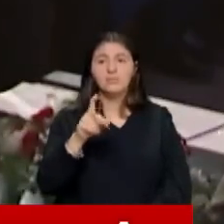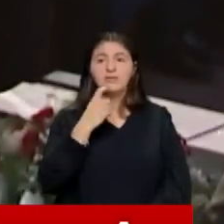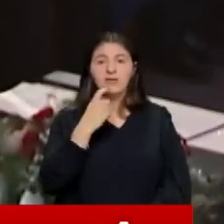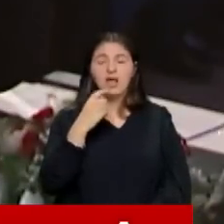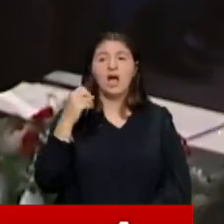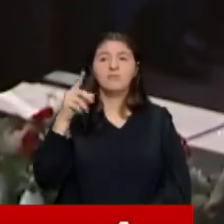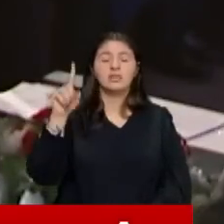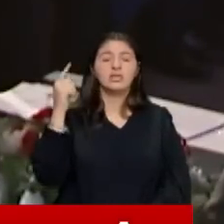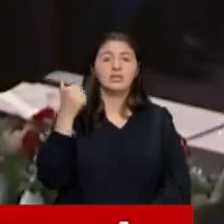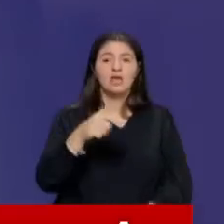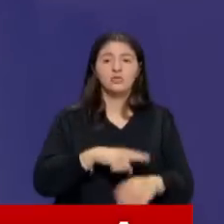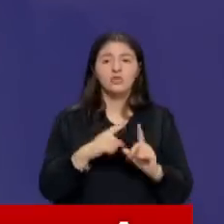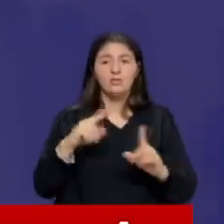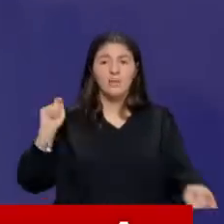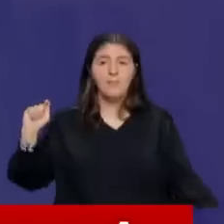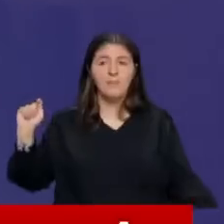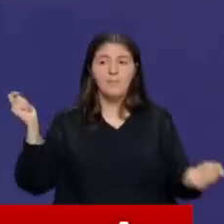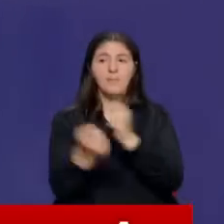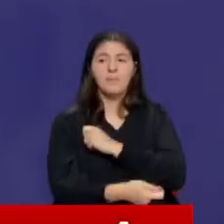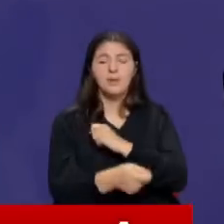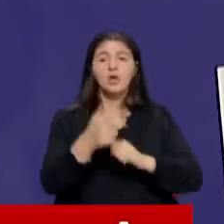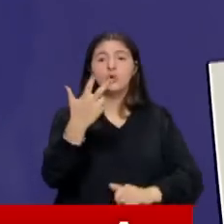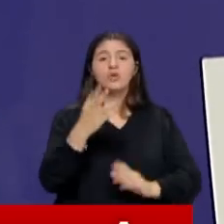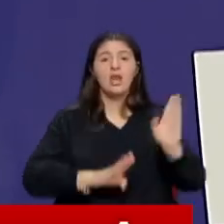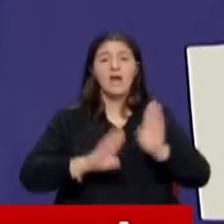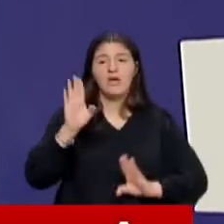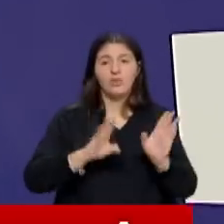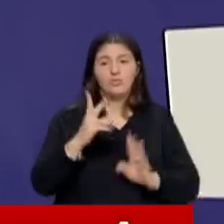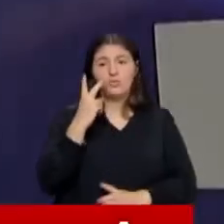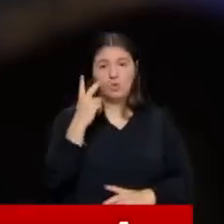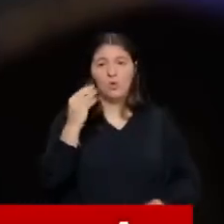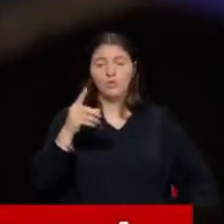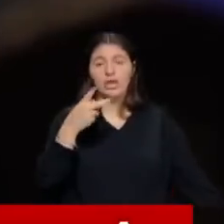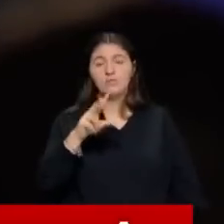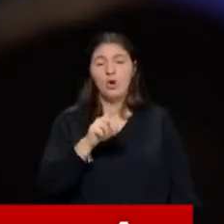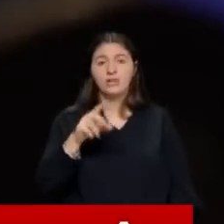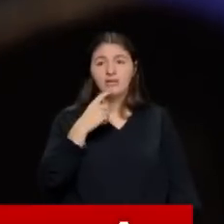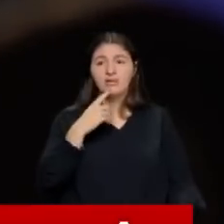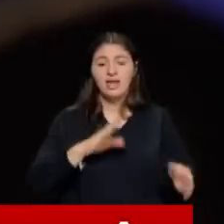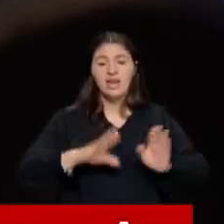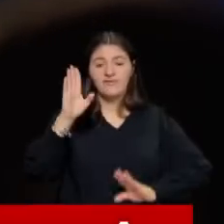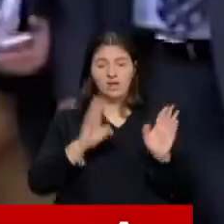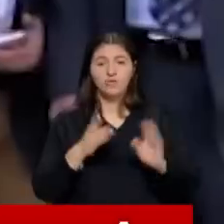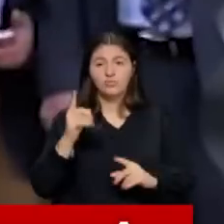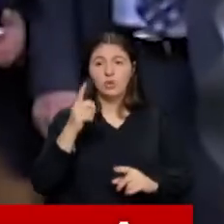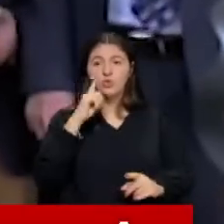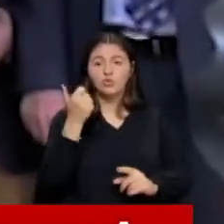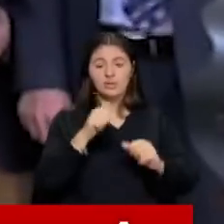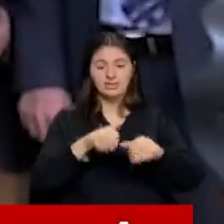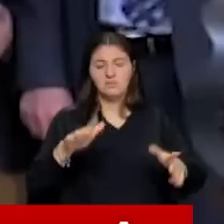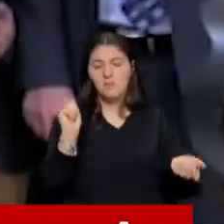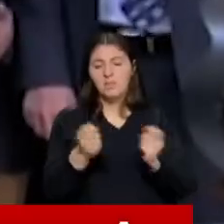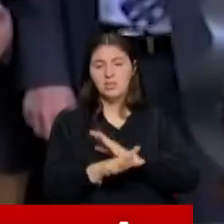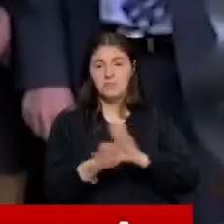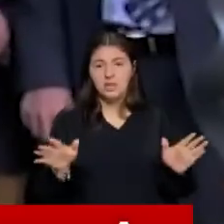yıllık AK Parti iktidarları döneminde değiştirildi 3'ü referandum şeklinde oldu 2017'deki referandumla Hükümet Sistemi